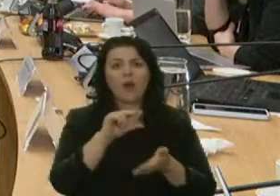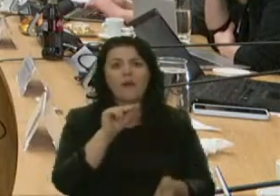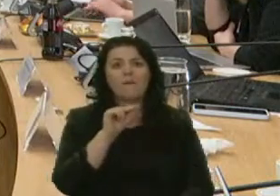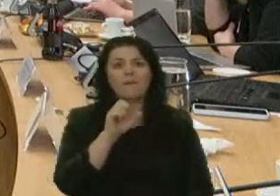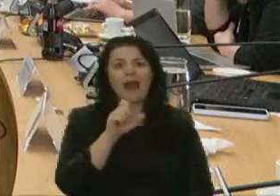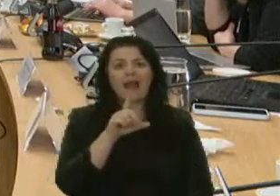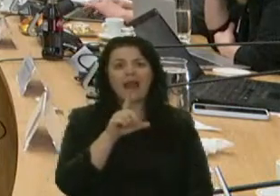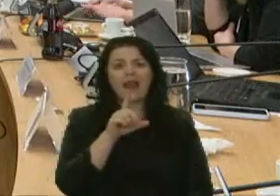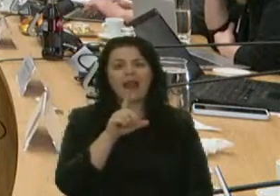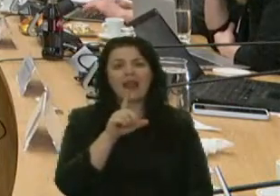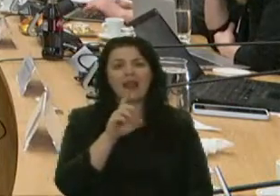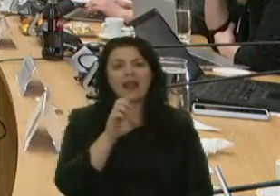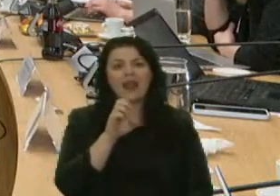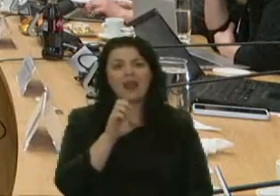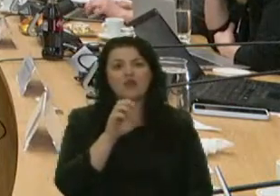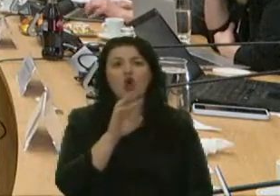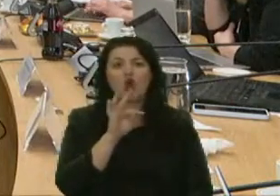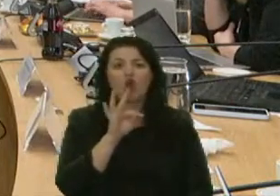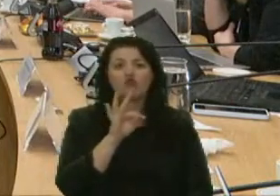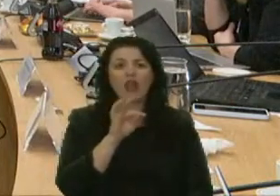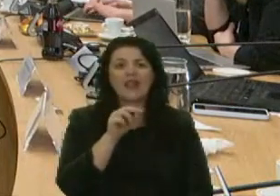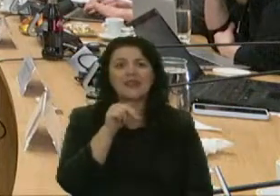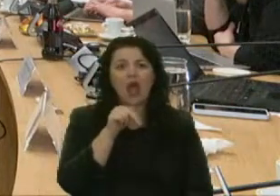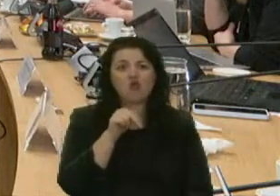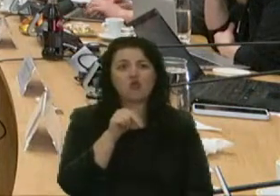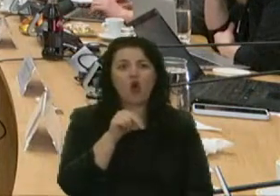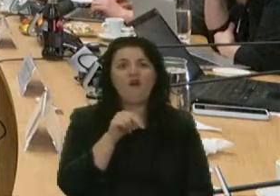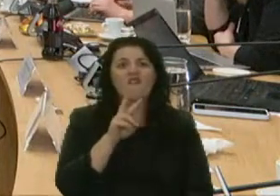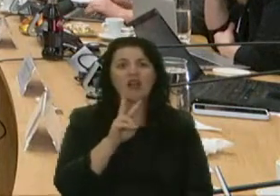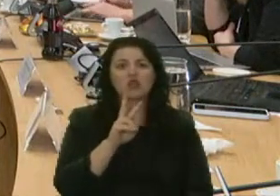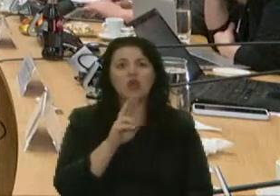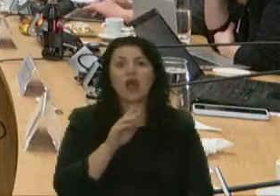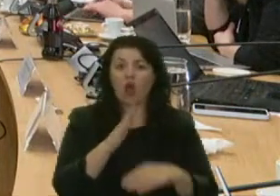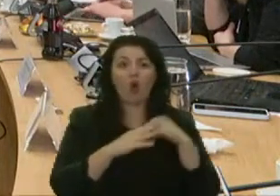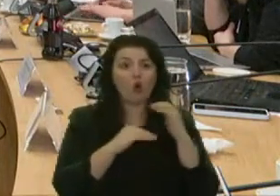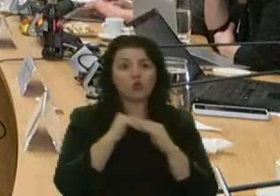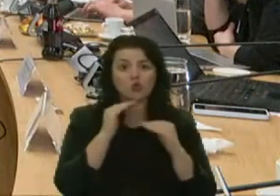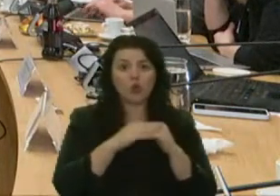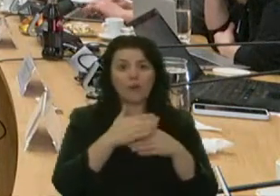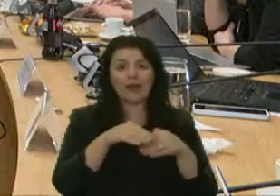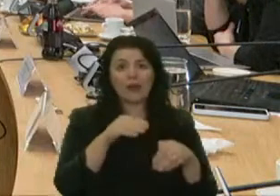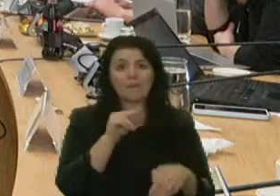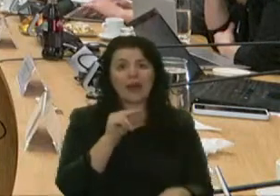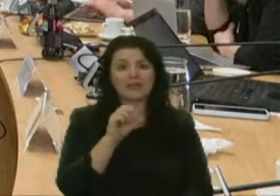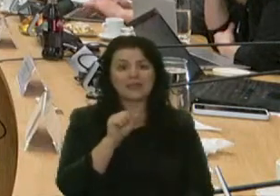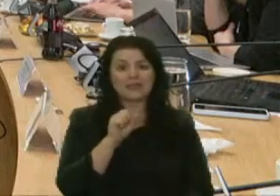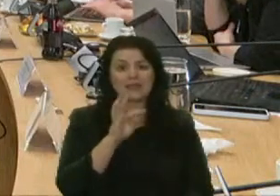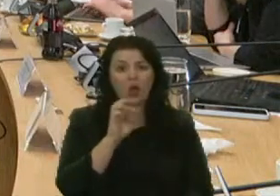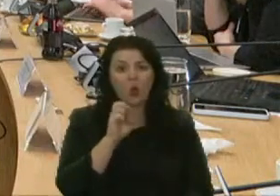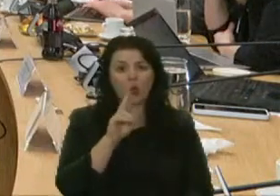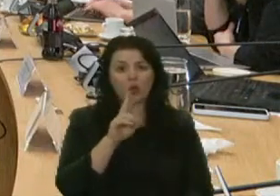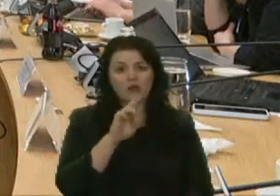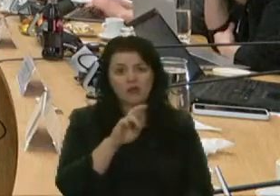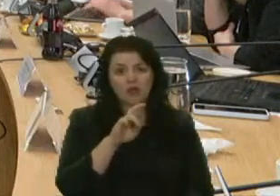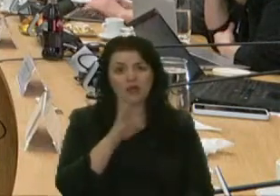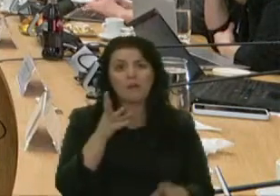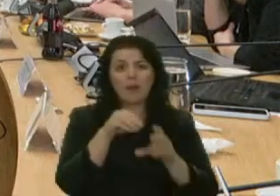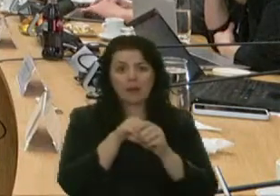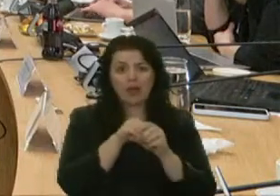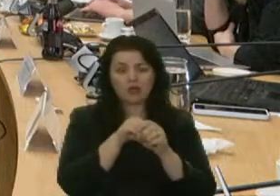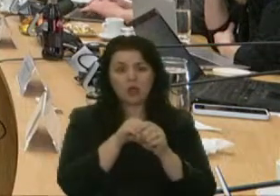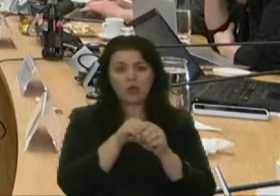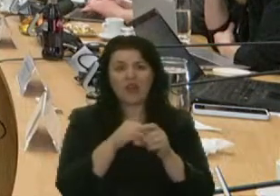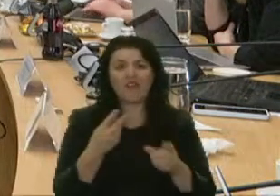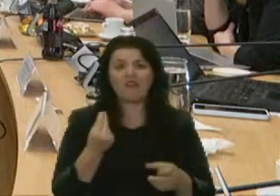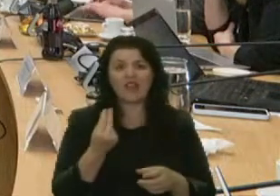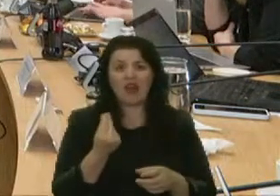paleolog de patologie neurovascular care este în construcție pe strada pasteor un proiect la care ne am implicat pentru a putea să aducem